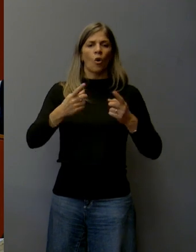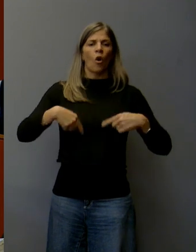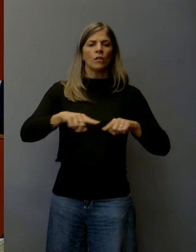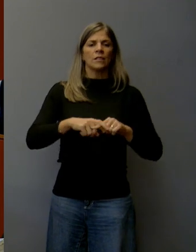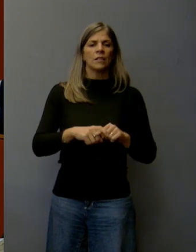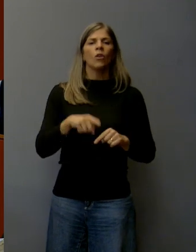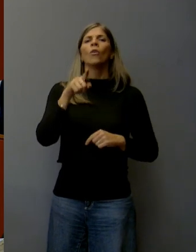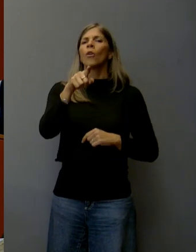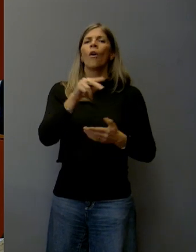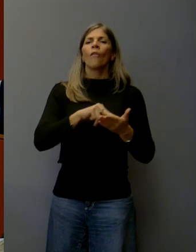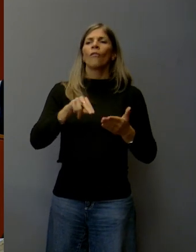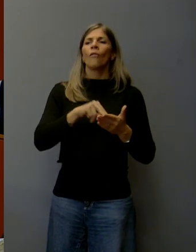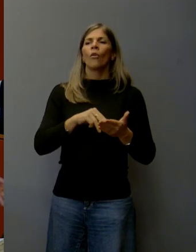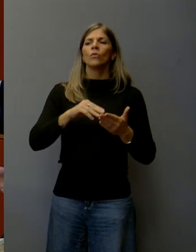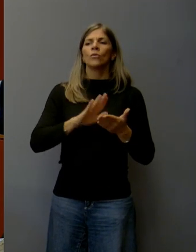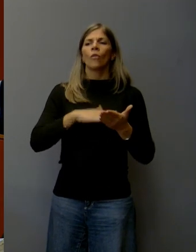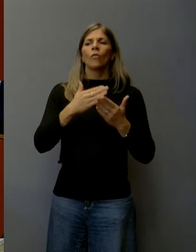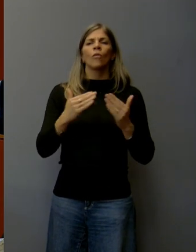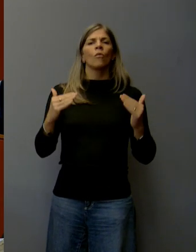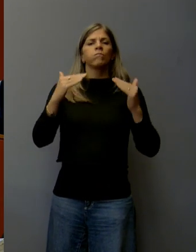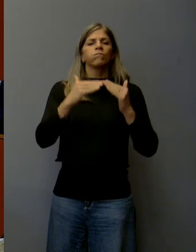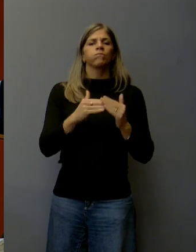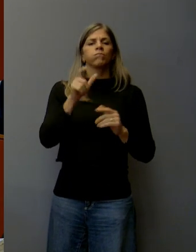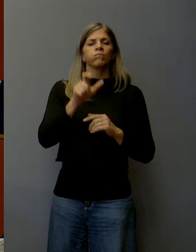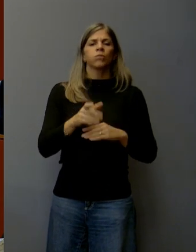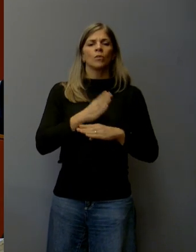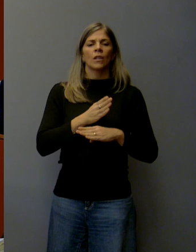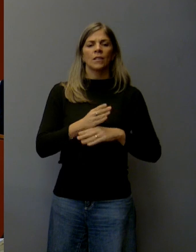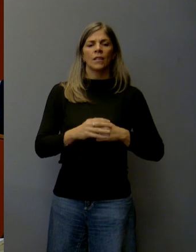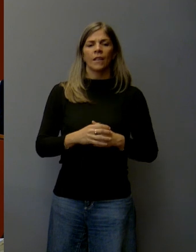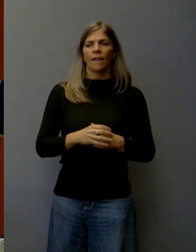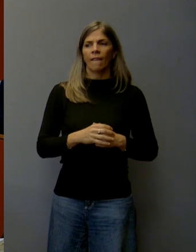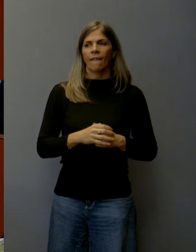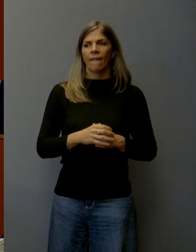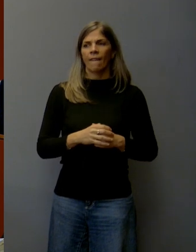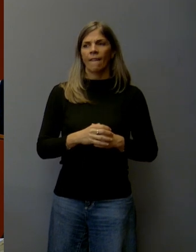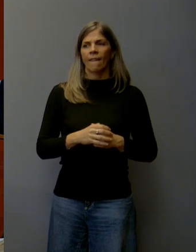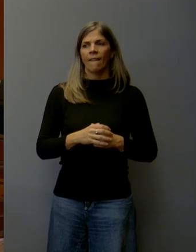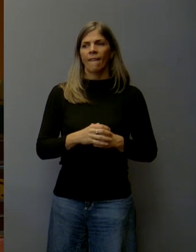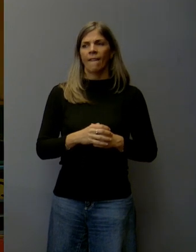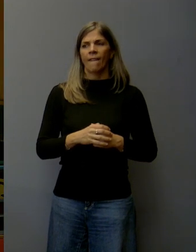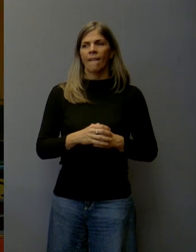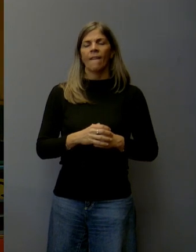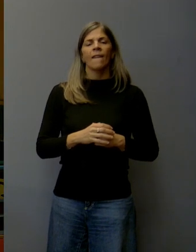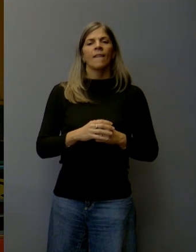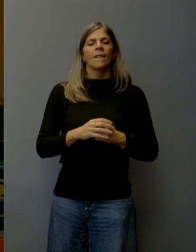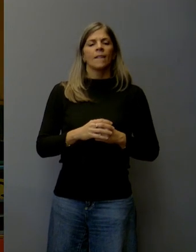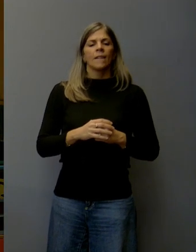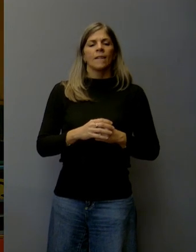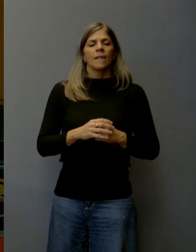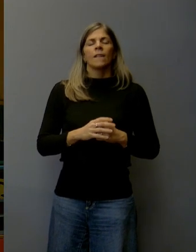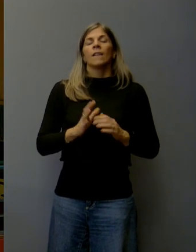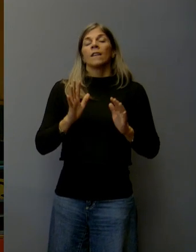vota come consigliere generale può per favore vorrei riportare il